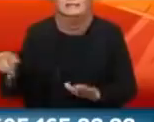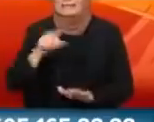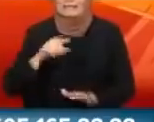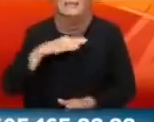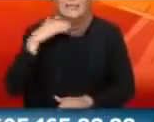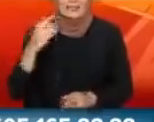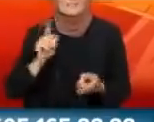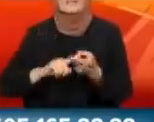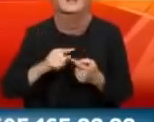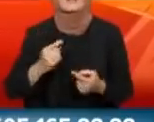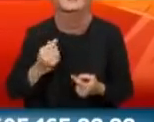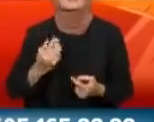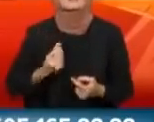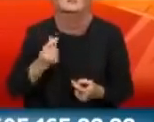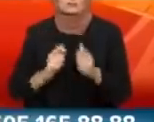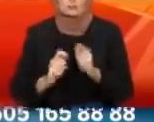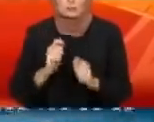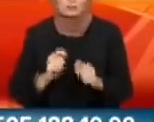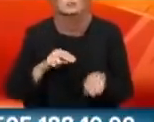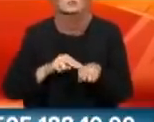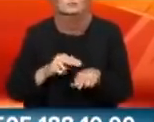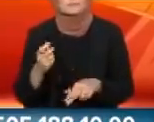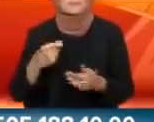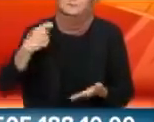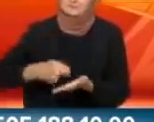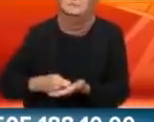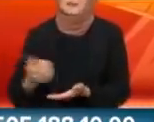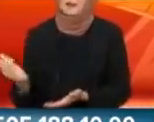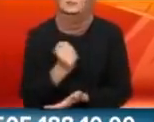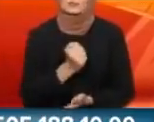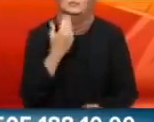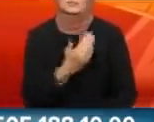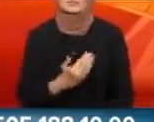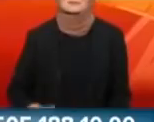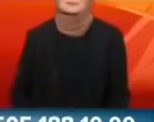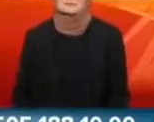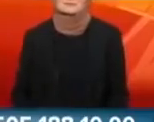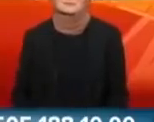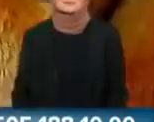satın alacak. Köyümüze götüreceğiz. Çok düşük fiyatlar alınıyor. 40-50 aşağısına Et Balık Kurumu alıyor.